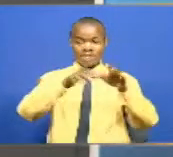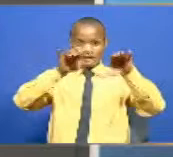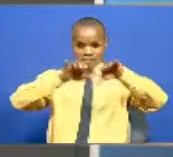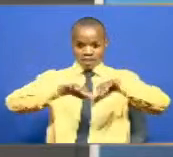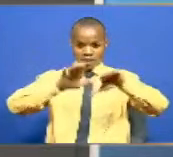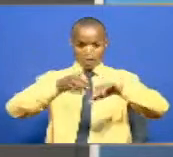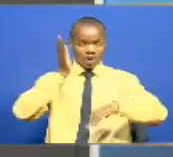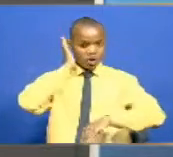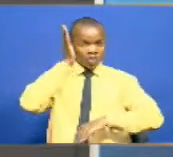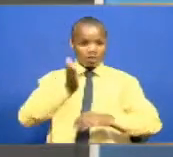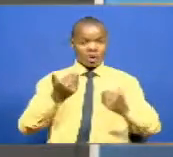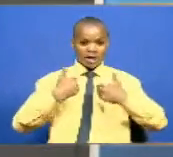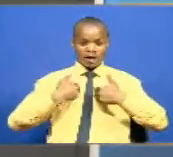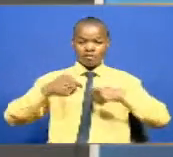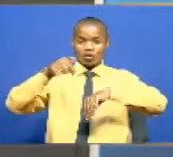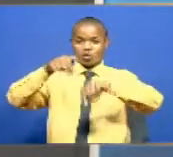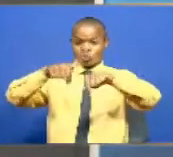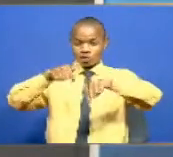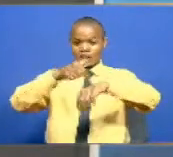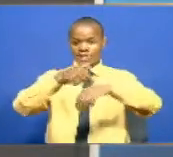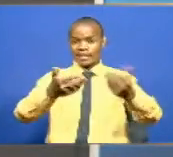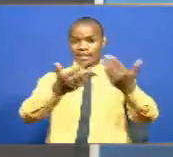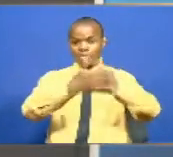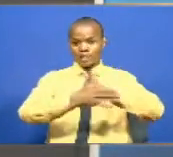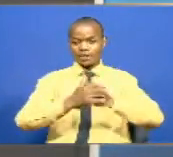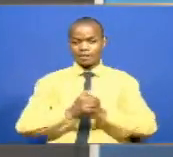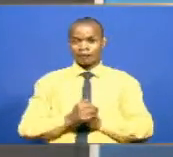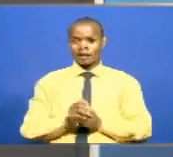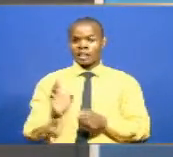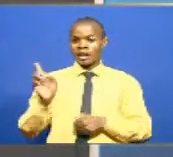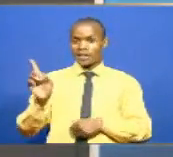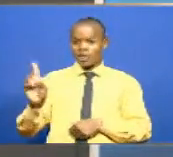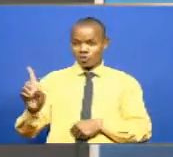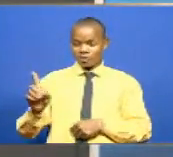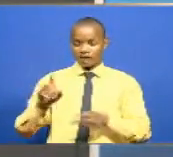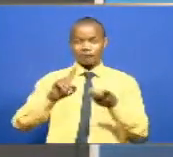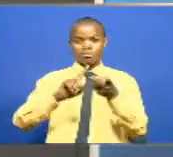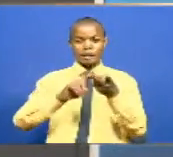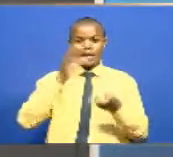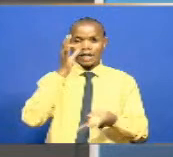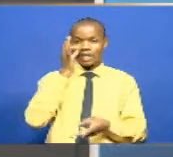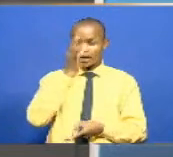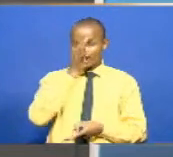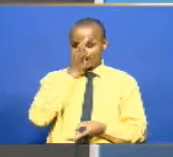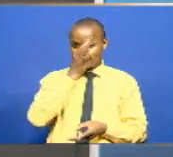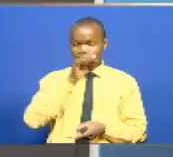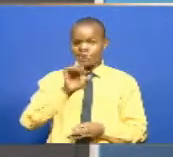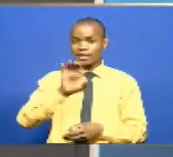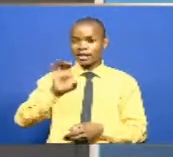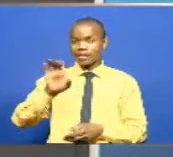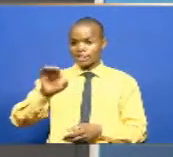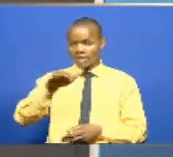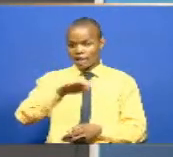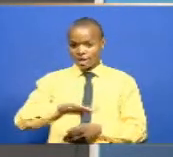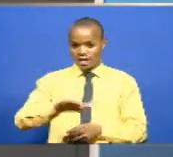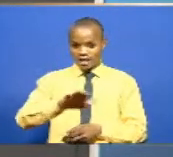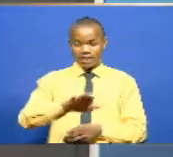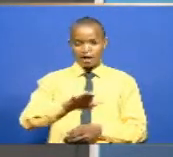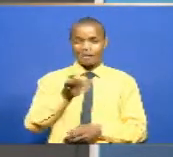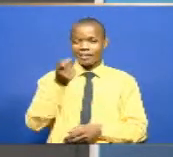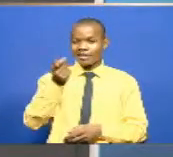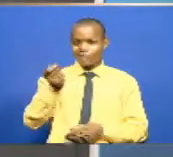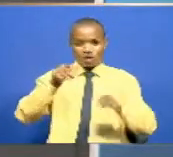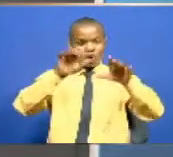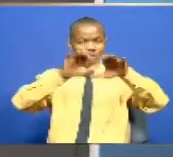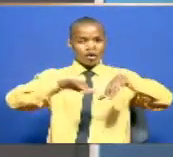mvua na ngurumo za radi leo usiku. Maeneo ya Nairobi, maeneo ya kati na maeneo ya mashariki, kuna tarajiwa kuna rasharasha za mvua katika sehemu